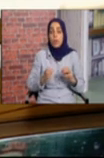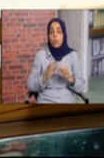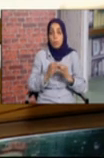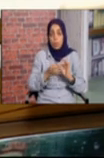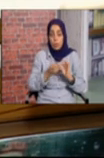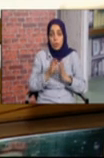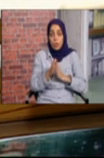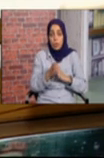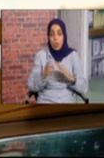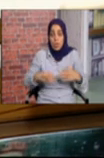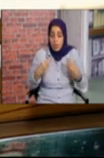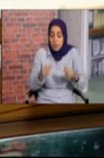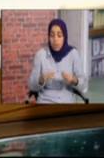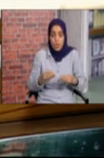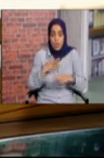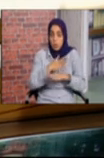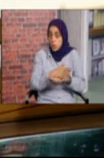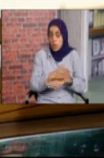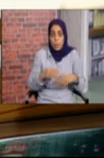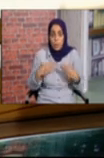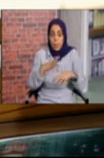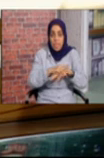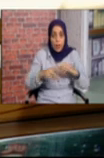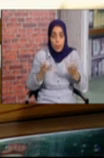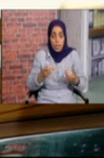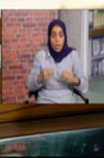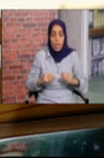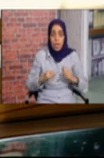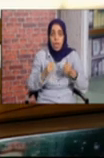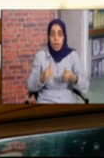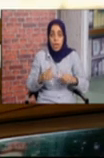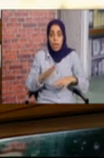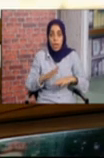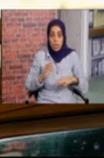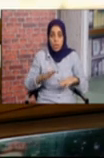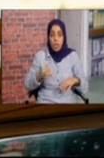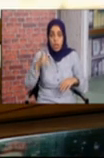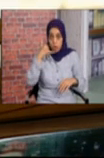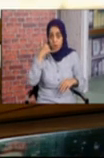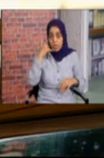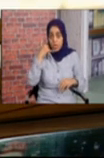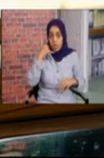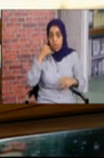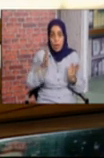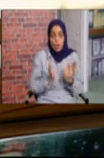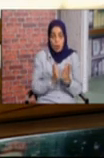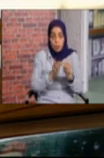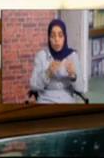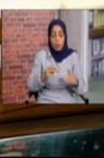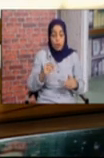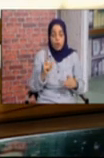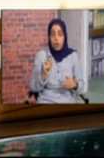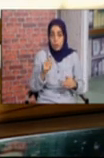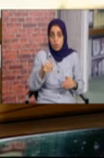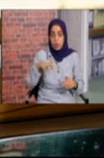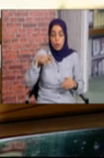عايز يشارك او اللي عايز يساهم يعمل ايه؟ احنا عندنا الخط الساخن الخاص بالصندوق